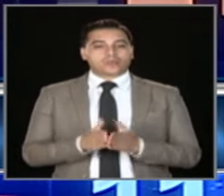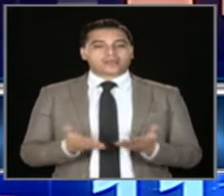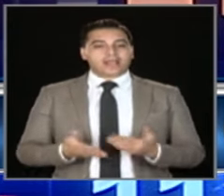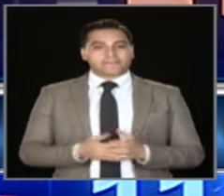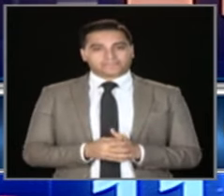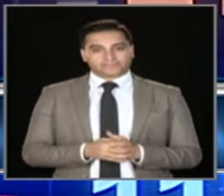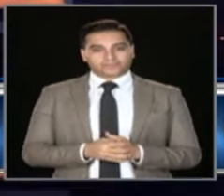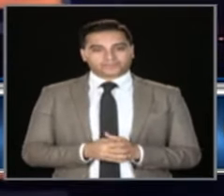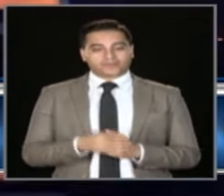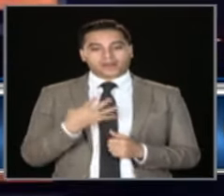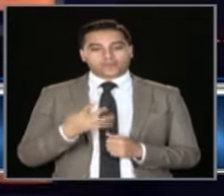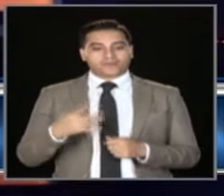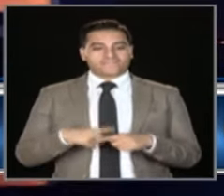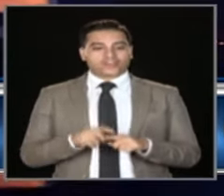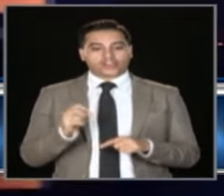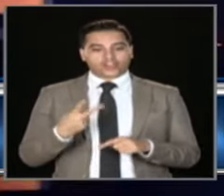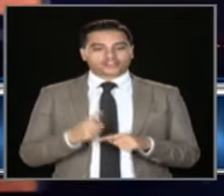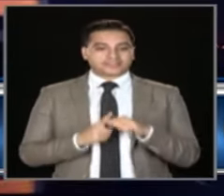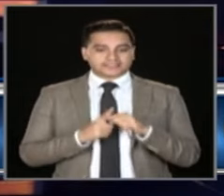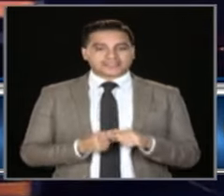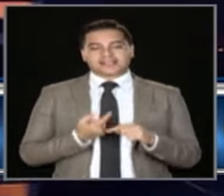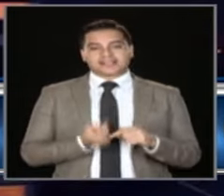كام؟ 44 في 12